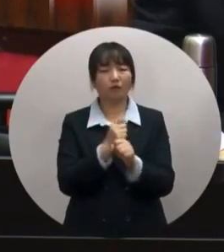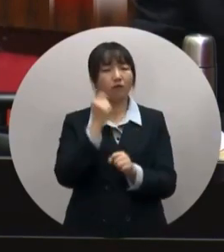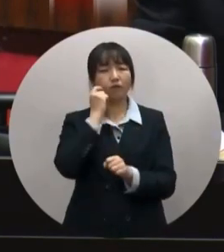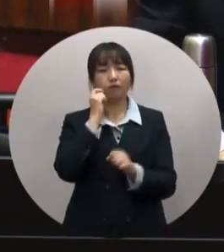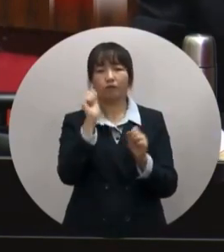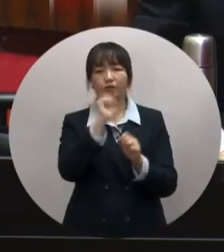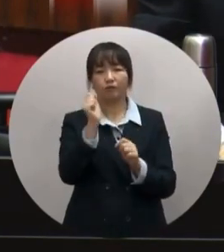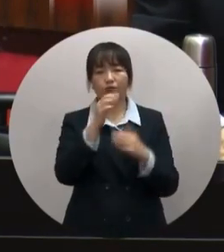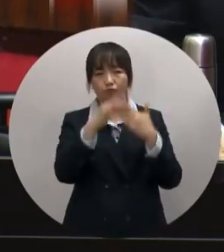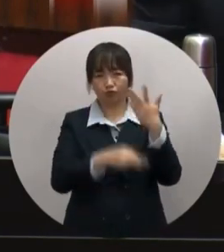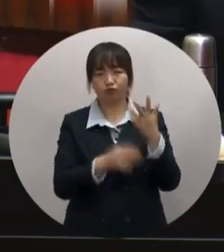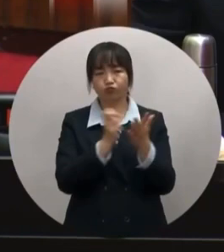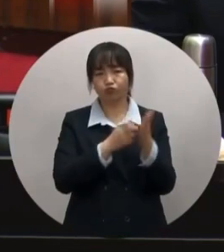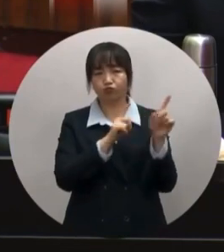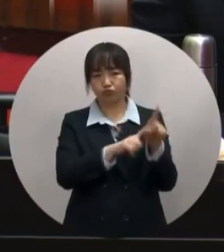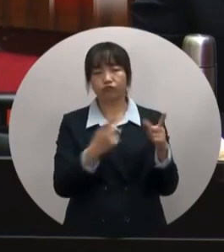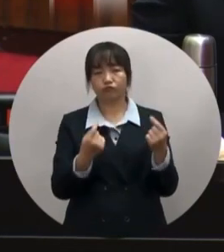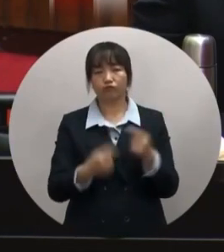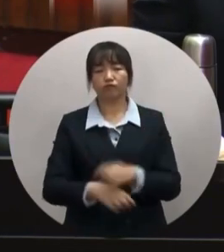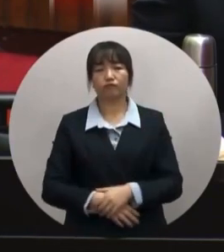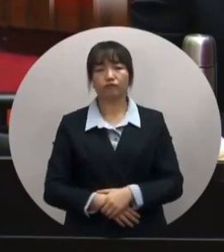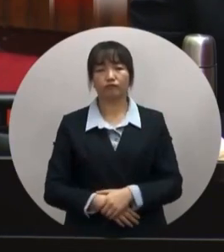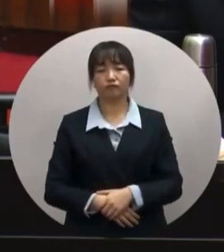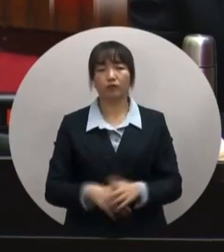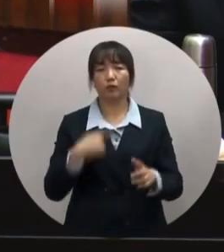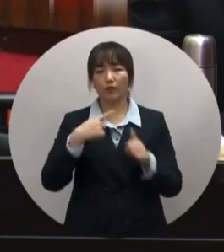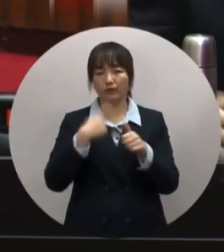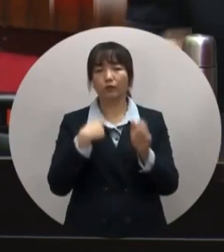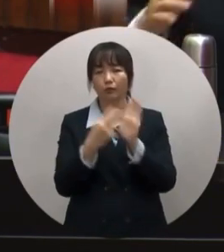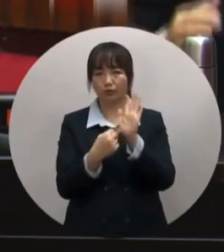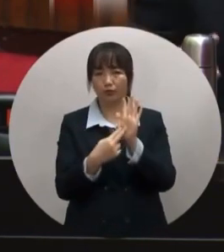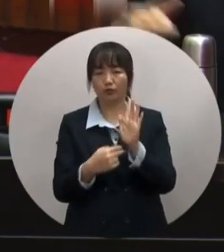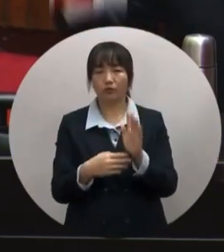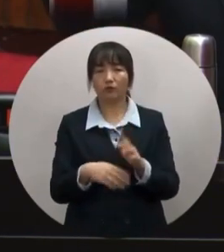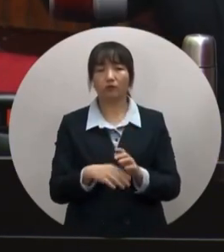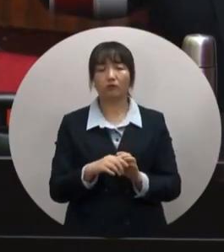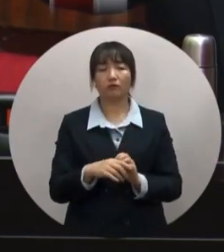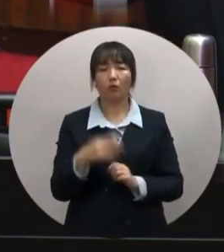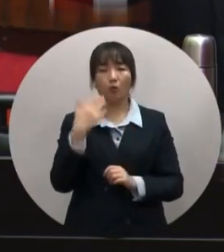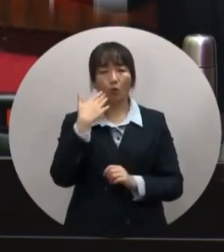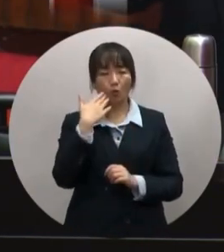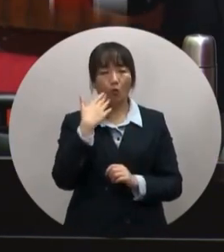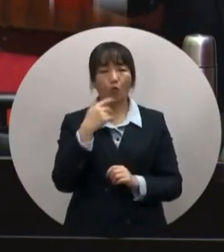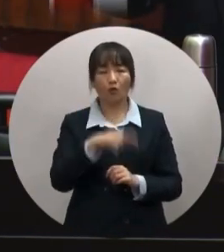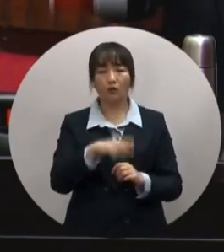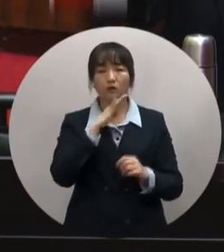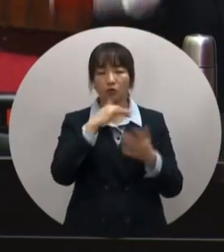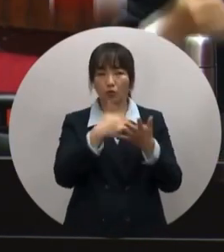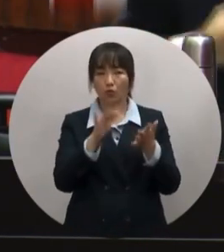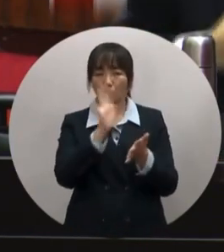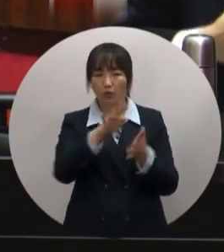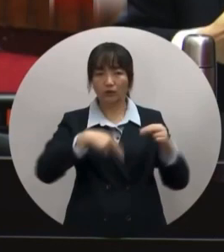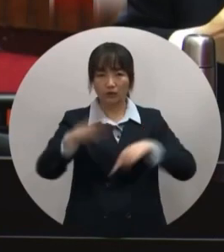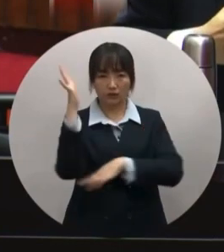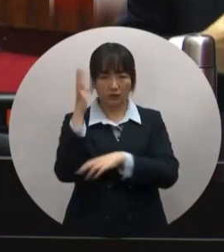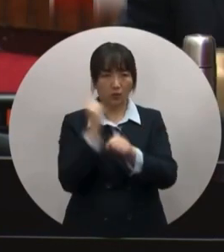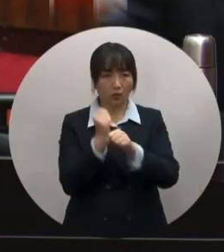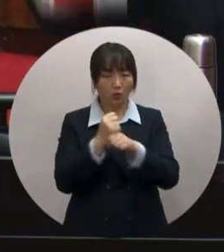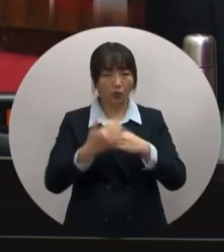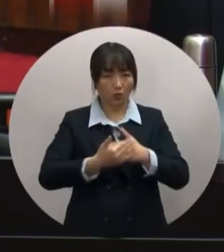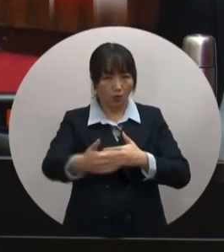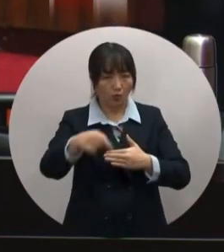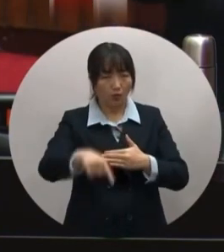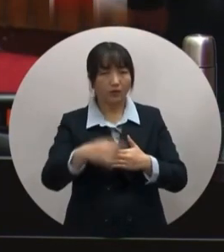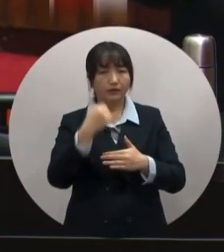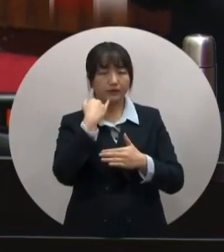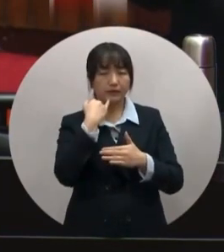不行你南北府市的月有沒有緊急譬如說我講完至於如果是屬於行政流程